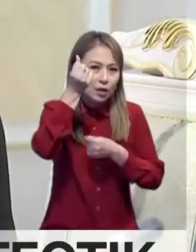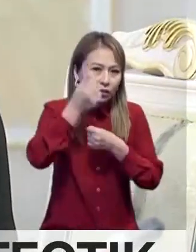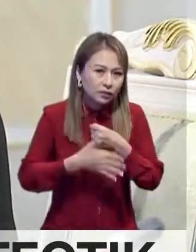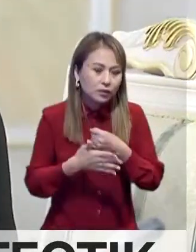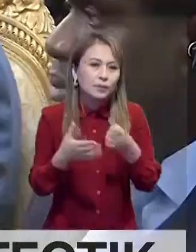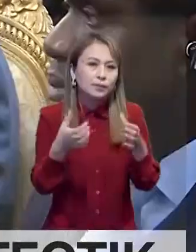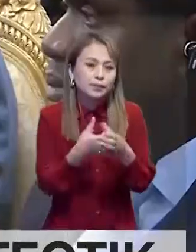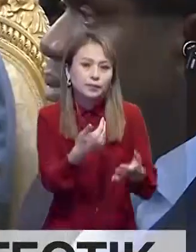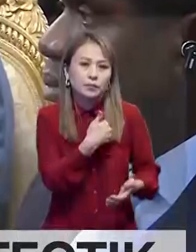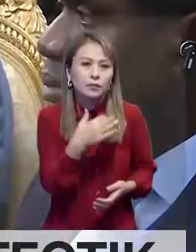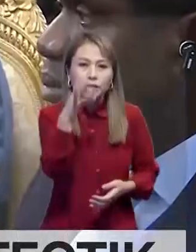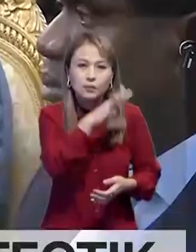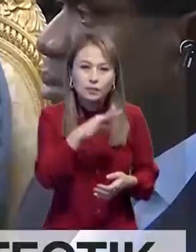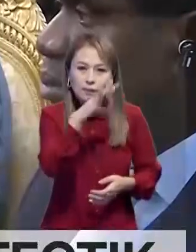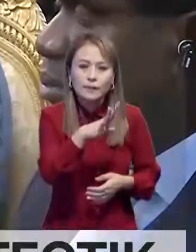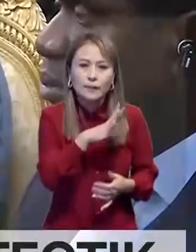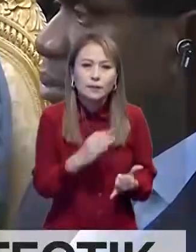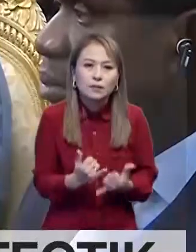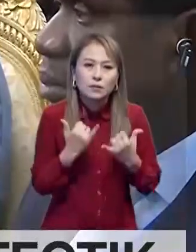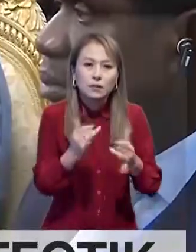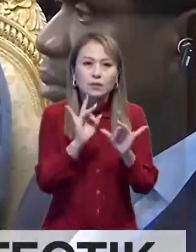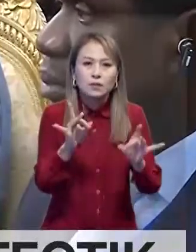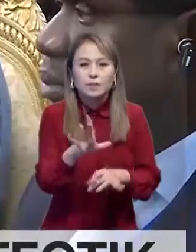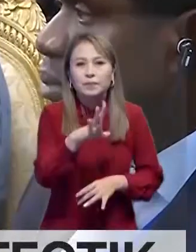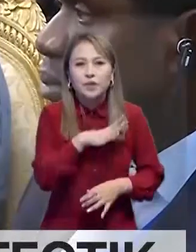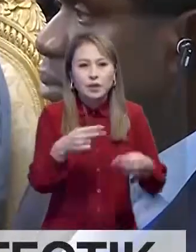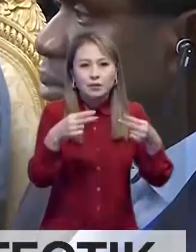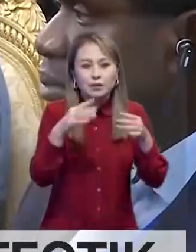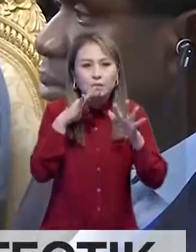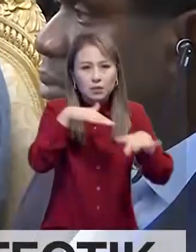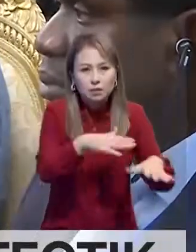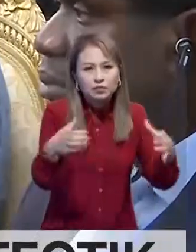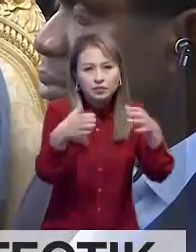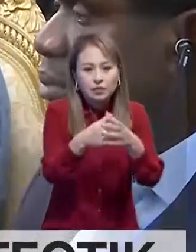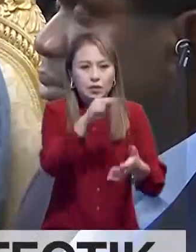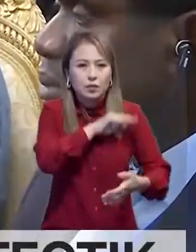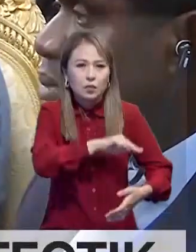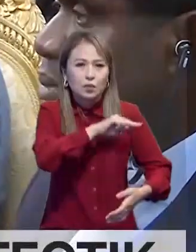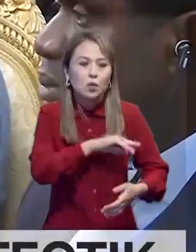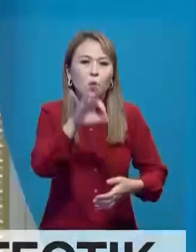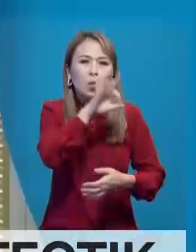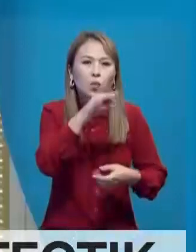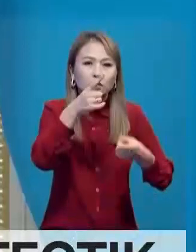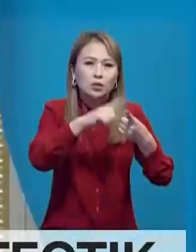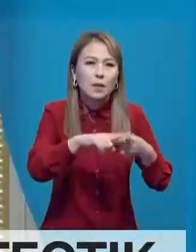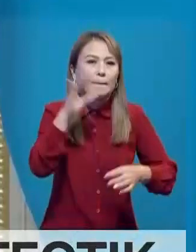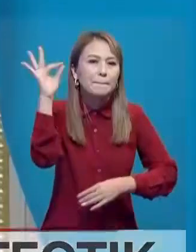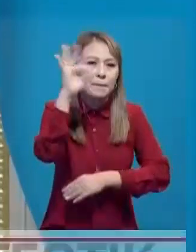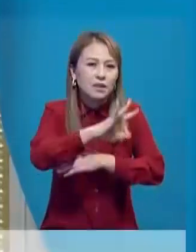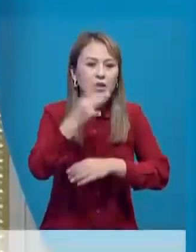портының әлеуетін қарастыру бойынша ұсыныс айтылды. Бұл теңіз айлағы қызмет ауқымы бойынша Батыс